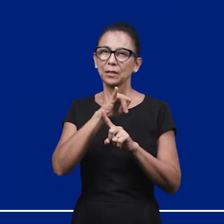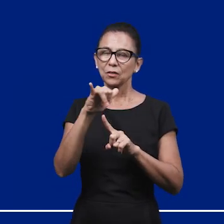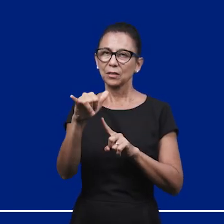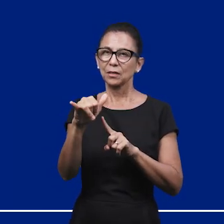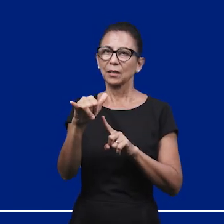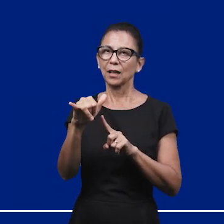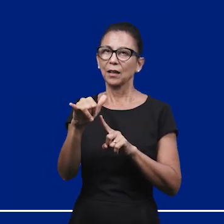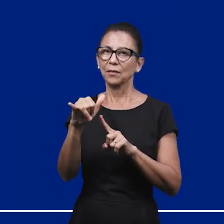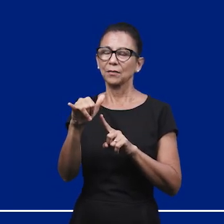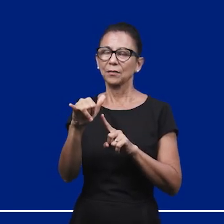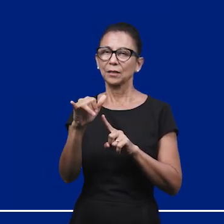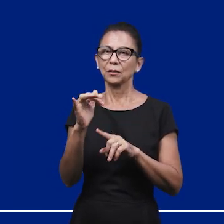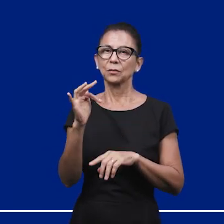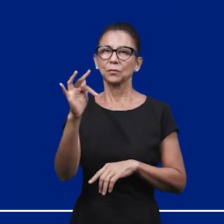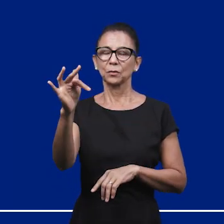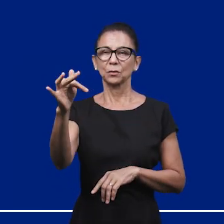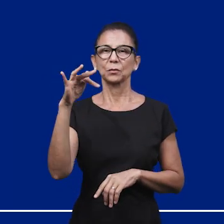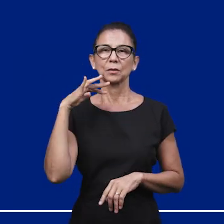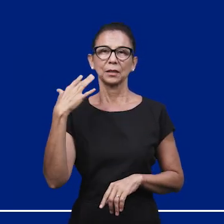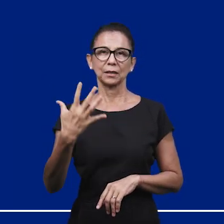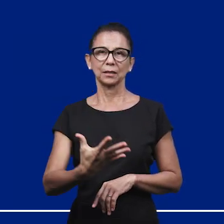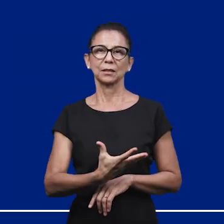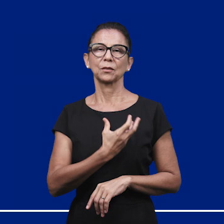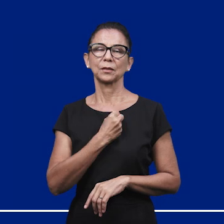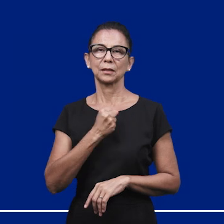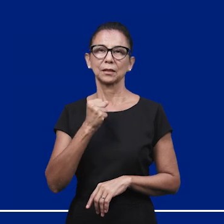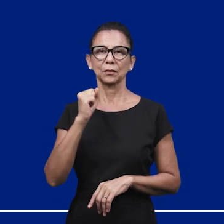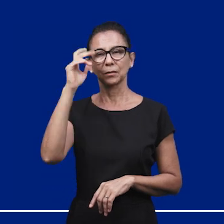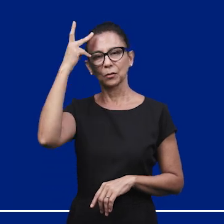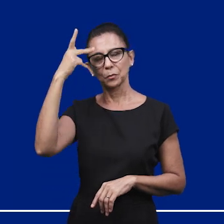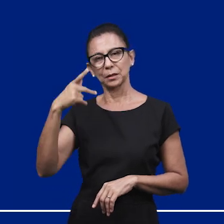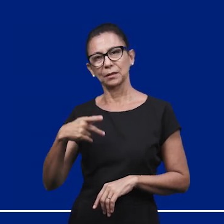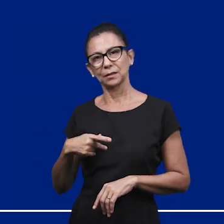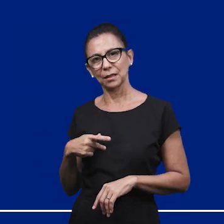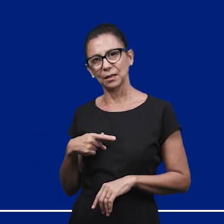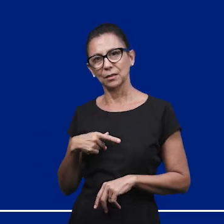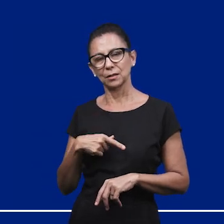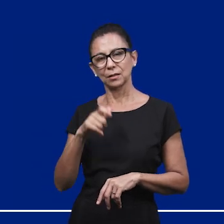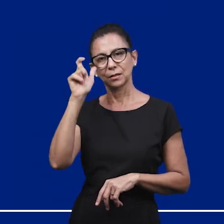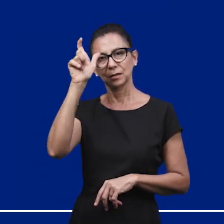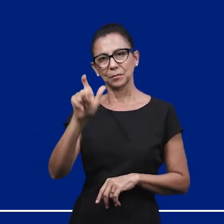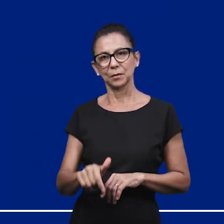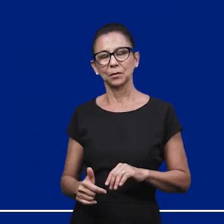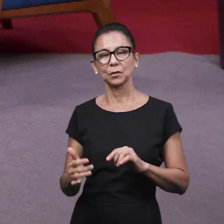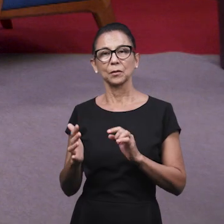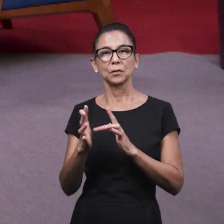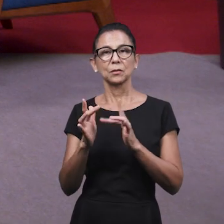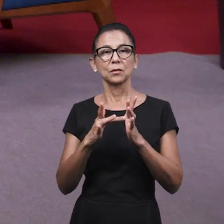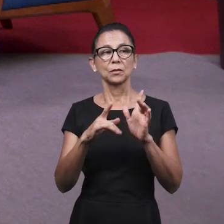manière anticipée du salut de l'homme, confirmé par le Seigneur Jésus, la croix de Calvaire.